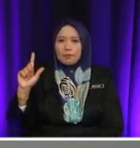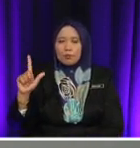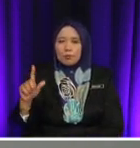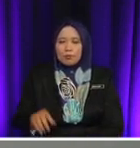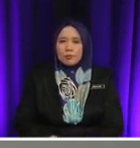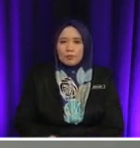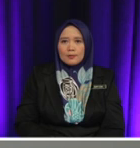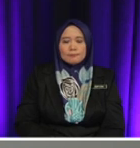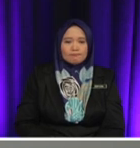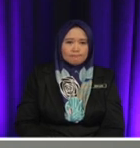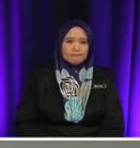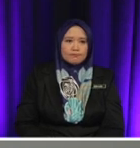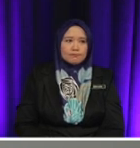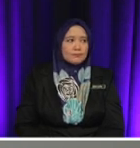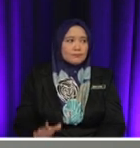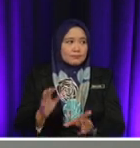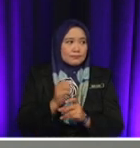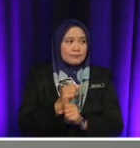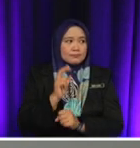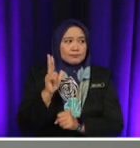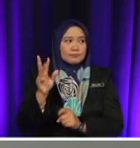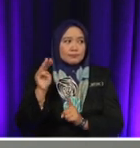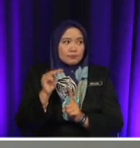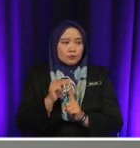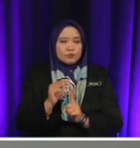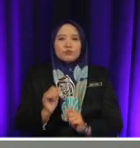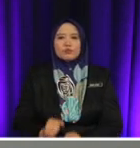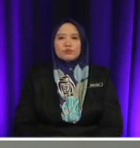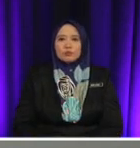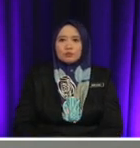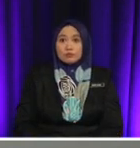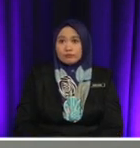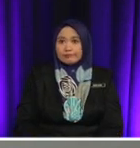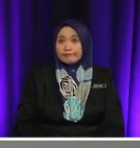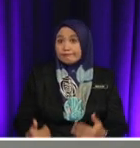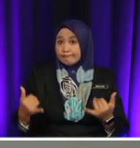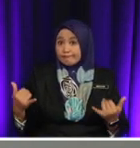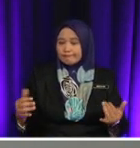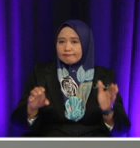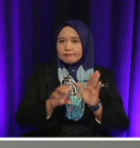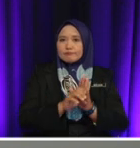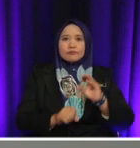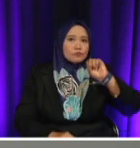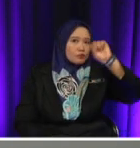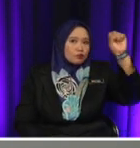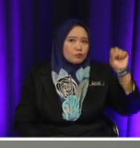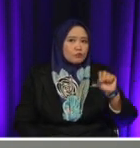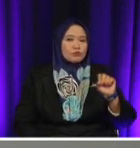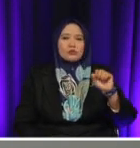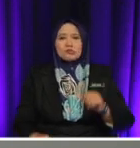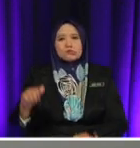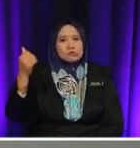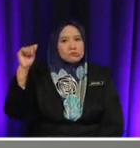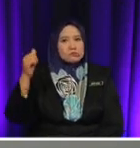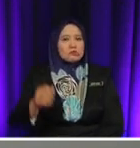dapat tiga markah okey dan kita tengok contoh soalan yang 10 okey soalan nombor